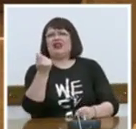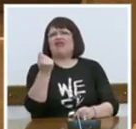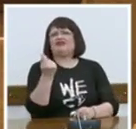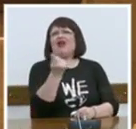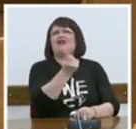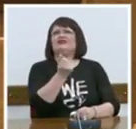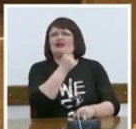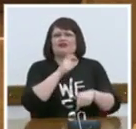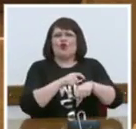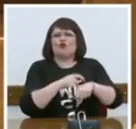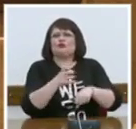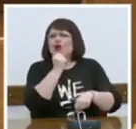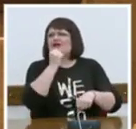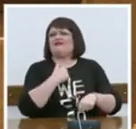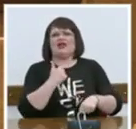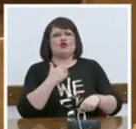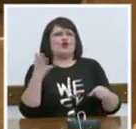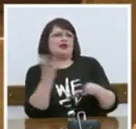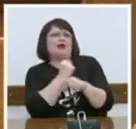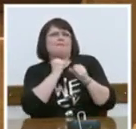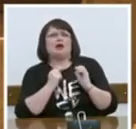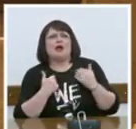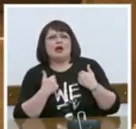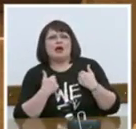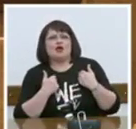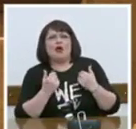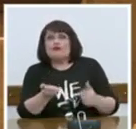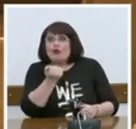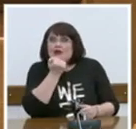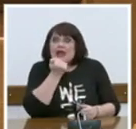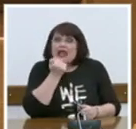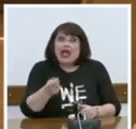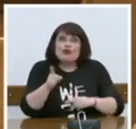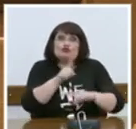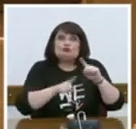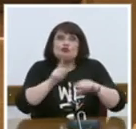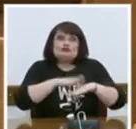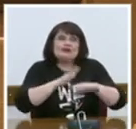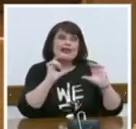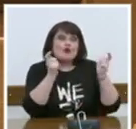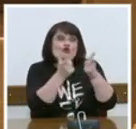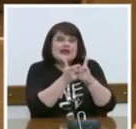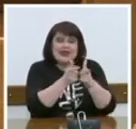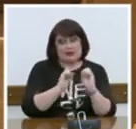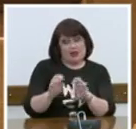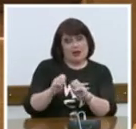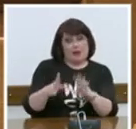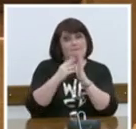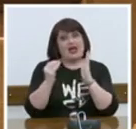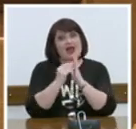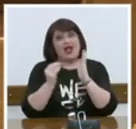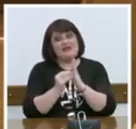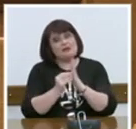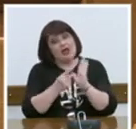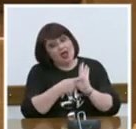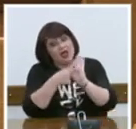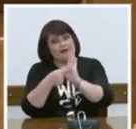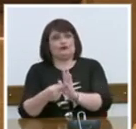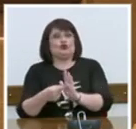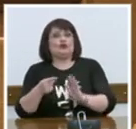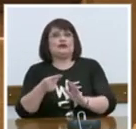ζωή. Και για αυτή τη στρεβλή πεποίθηση ευθύνεται το οικογενειακό περιβάλλον και φυσικά η άρρωστη παιδεία